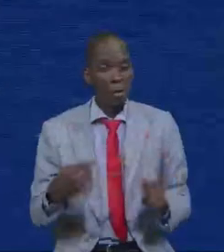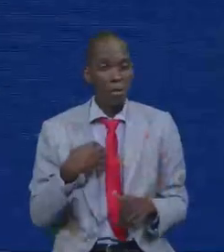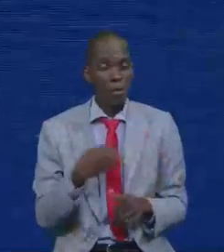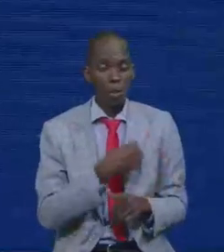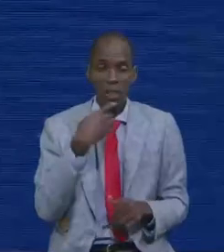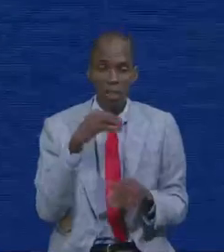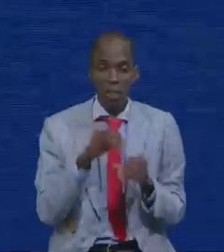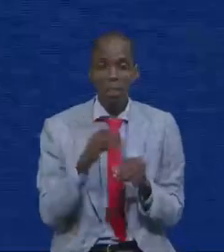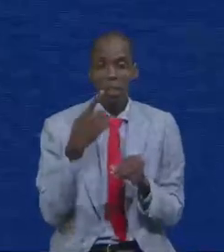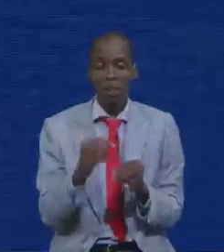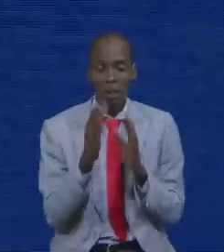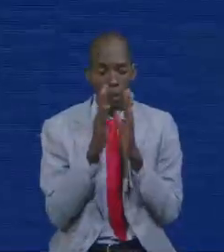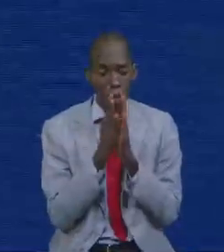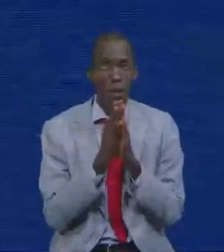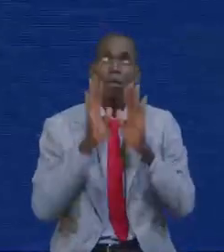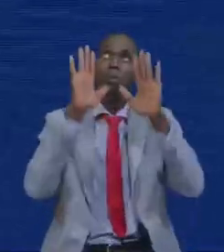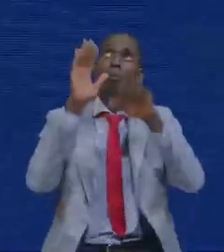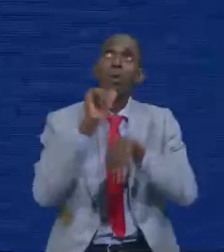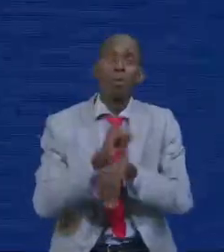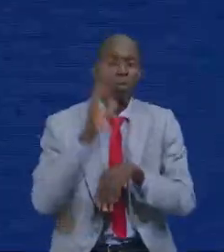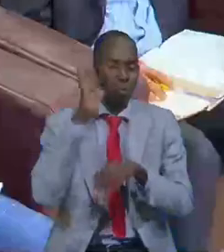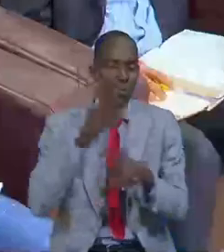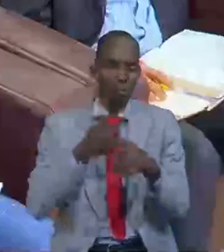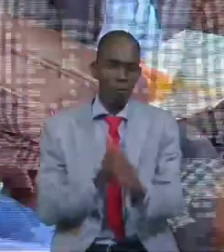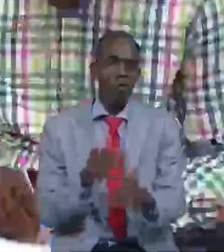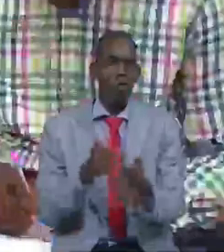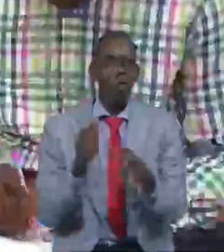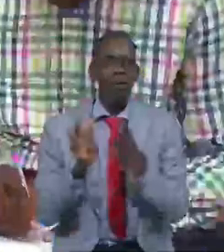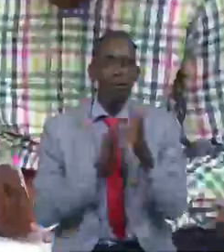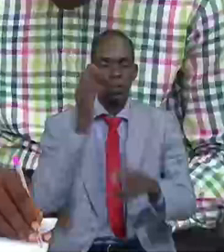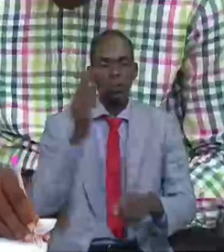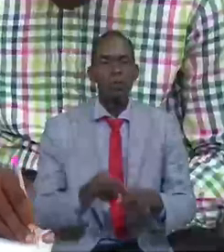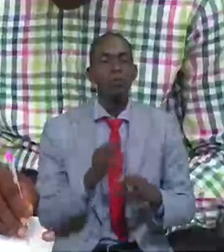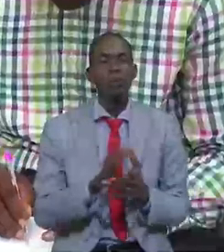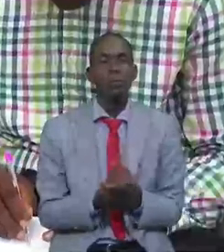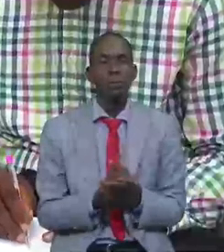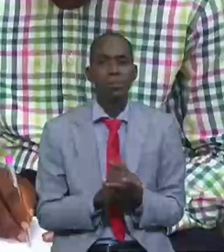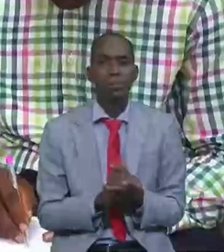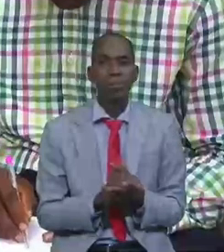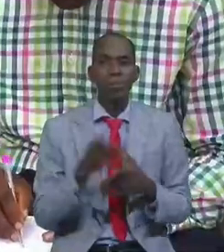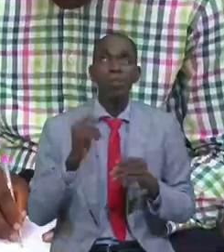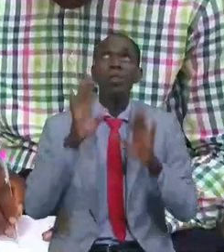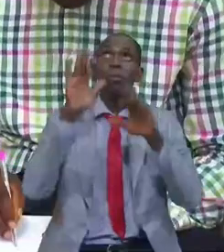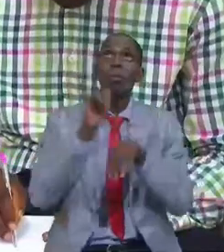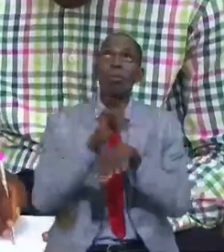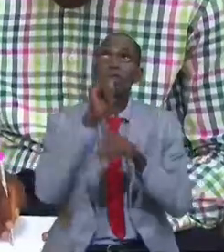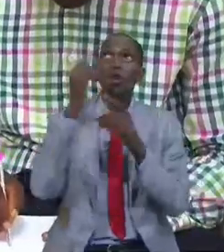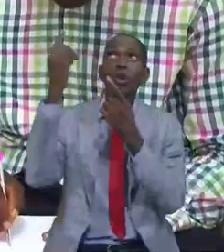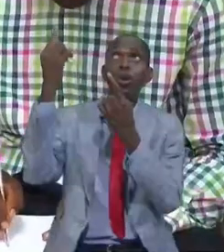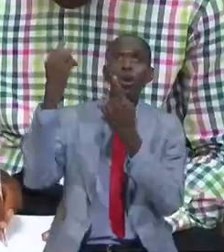dans la prière, les miracles viendront sur toi. Le miracle vient déjà du ciel et